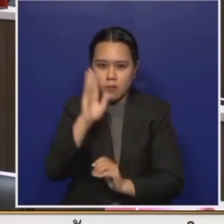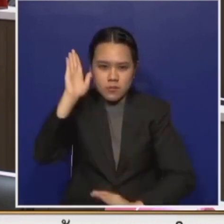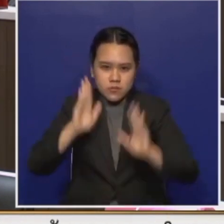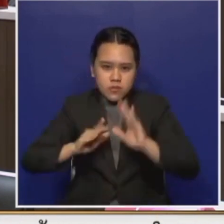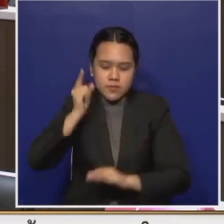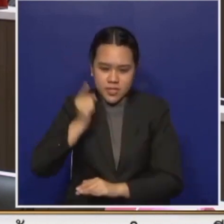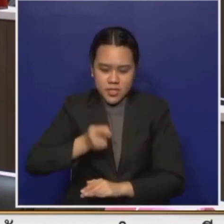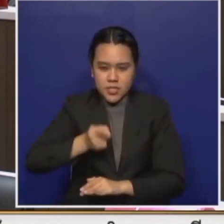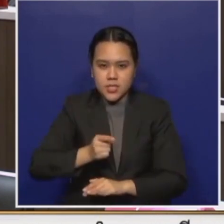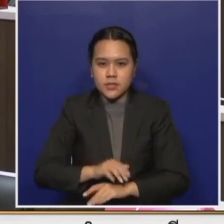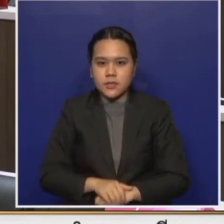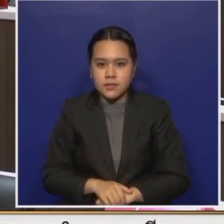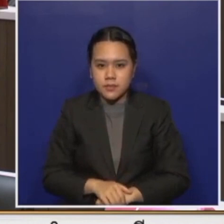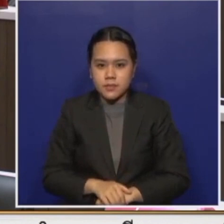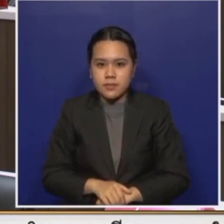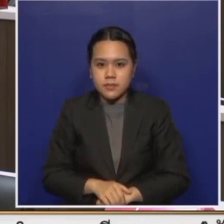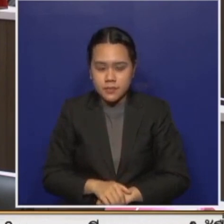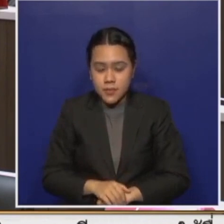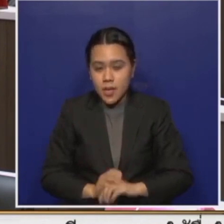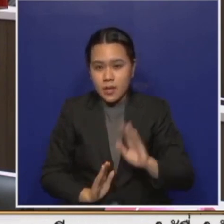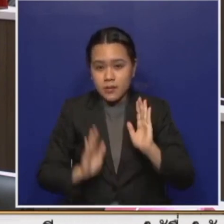ประชาที่ประตายแบบไทยไทยทท่านอ้าง